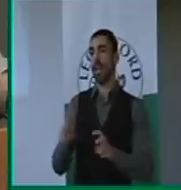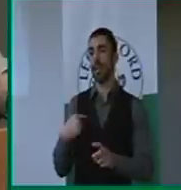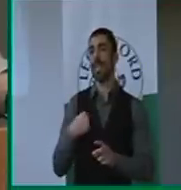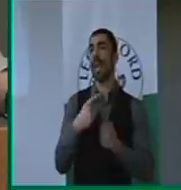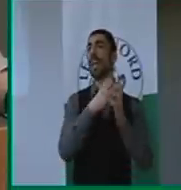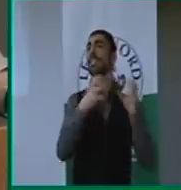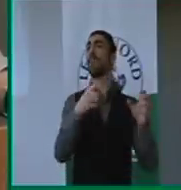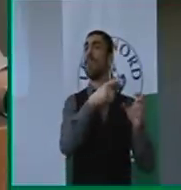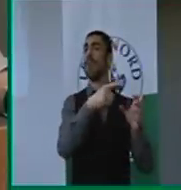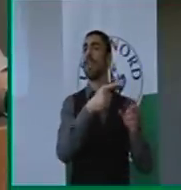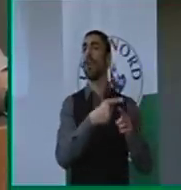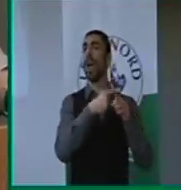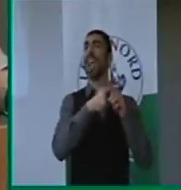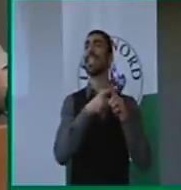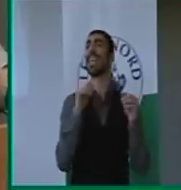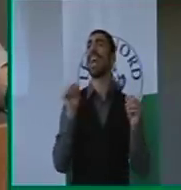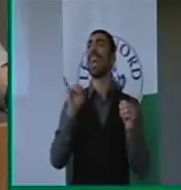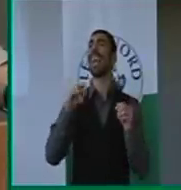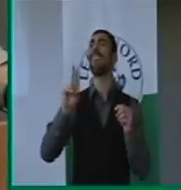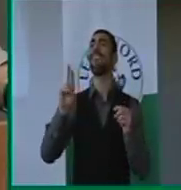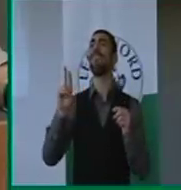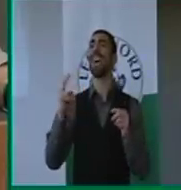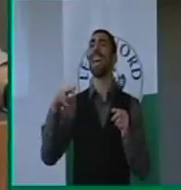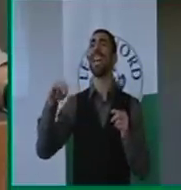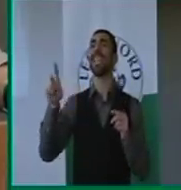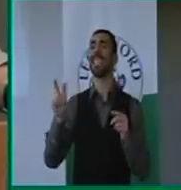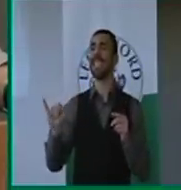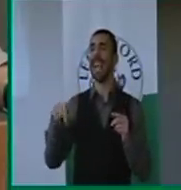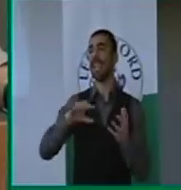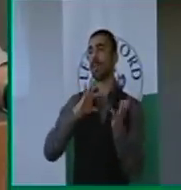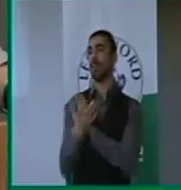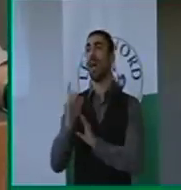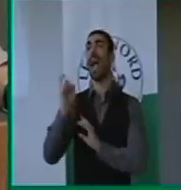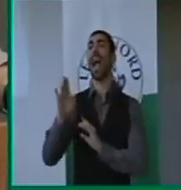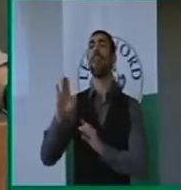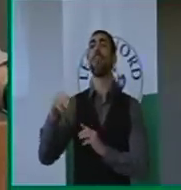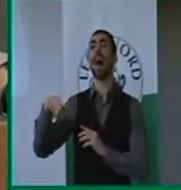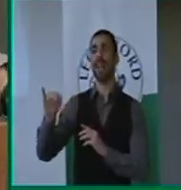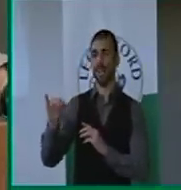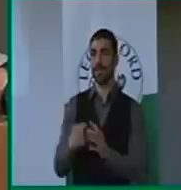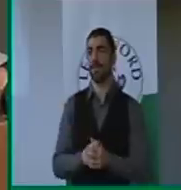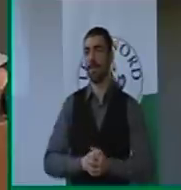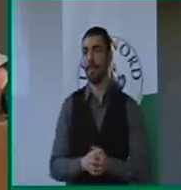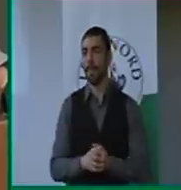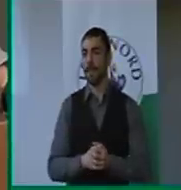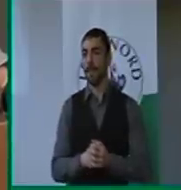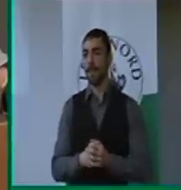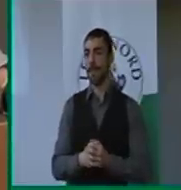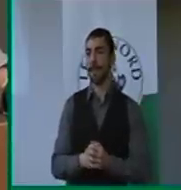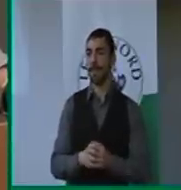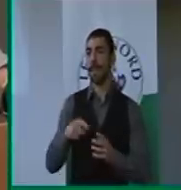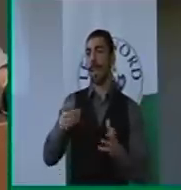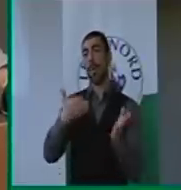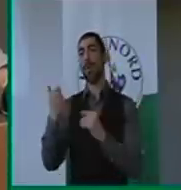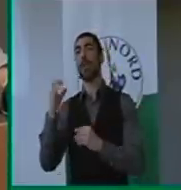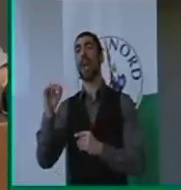lo stabilimento ex Invernizzi che ora è fa parte del gruppo Galbani acquisito D la calissa come non so